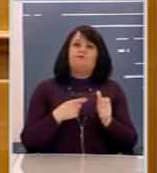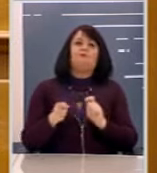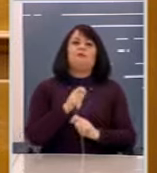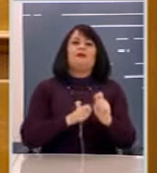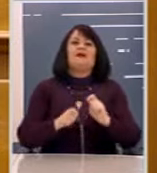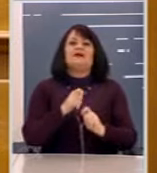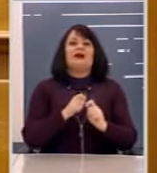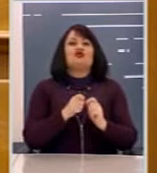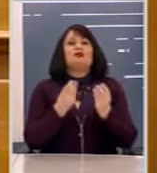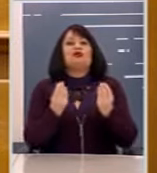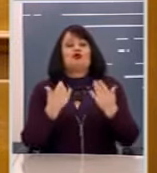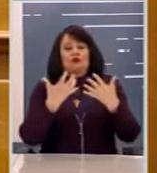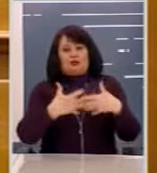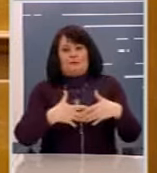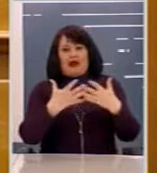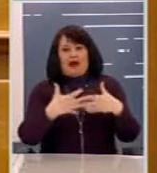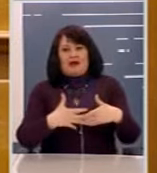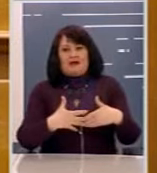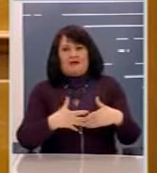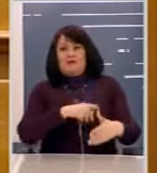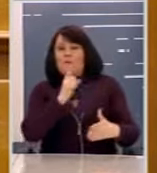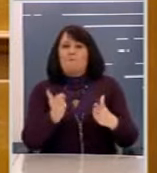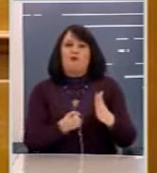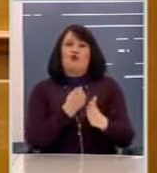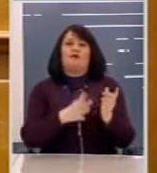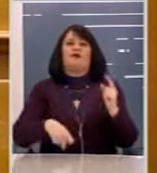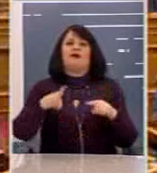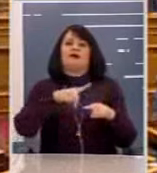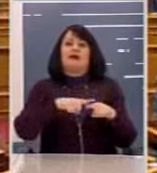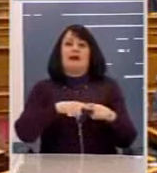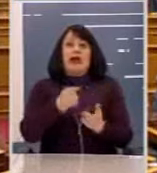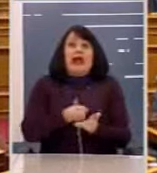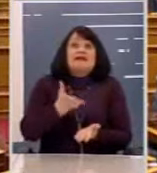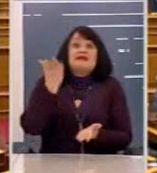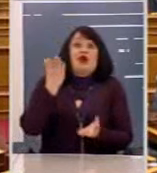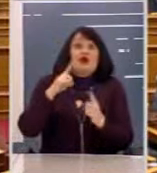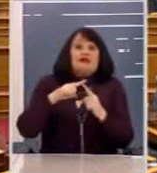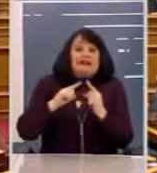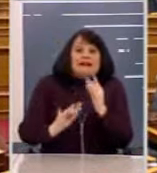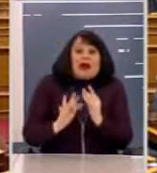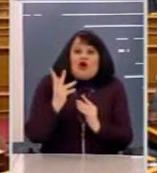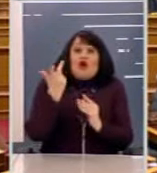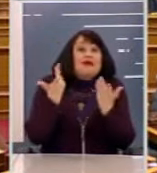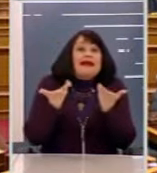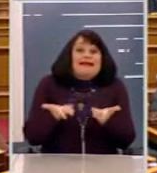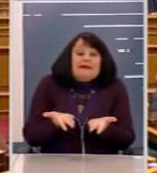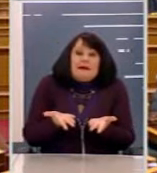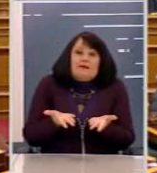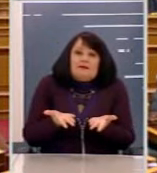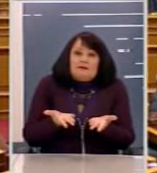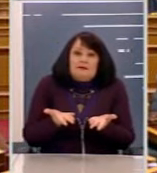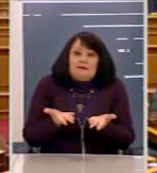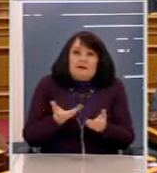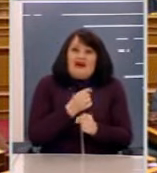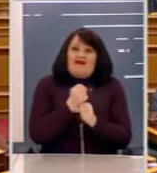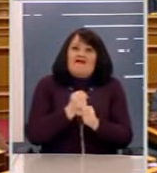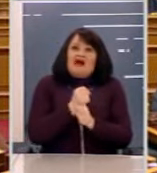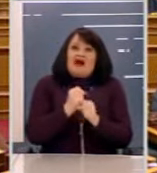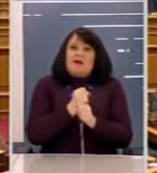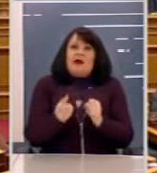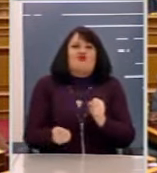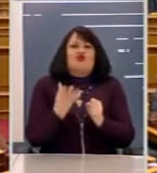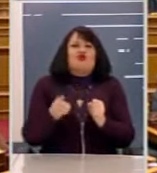ενός μηχανισμού για πρώτη φορά στη χώρα αξιολόγησης τεχνολογίας υγείας, αξιολόγησης της φαρμακευτικής